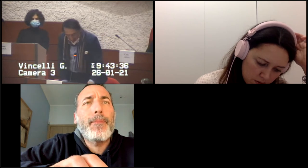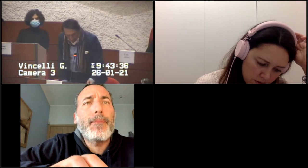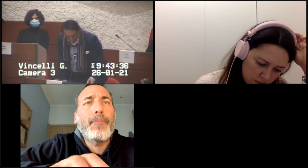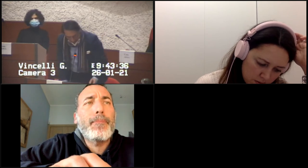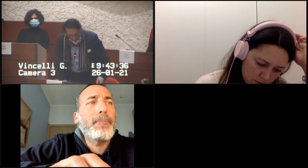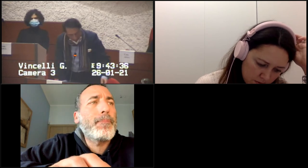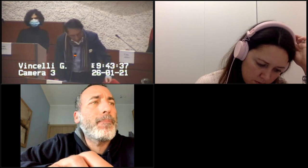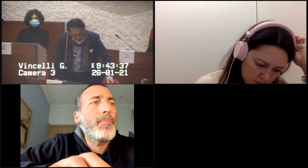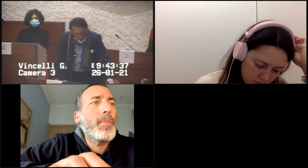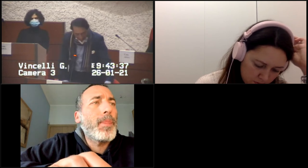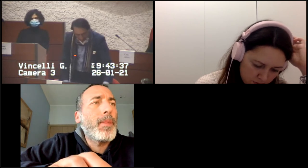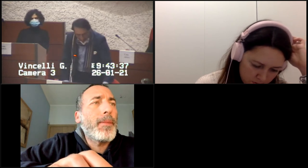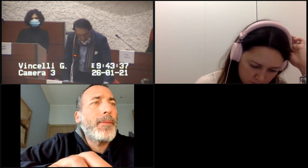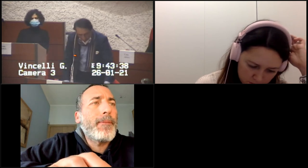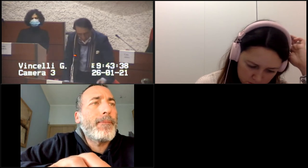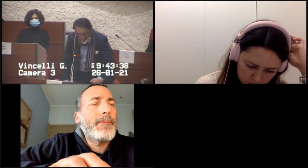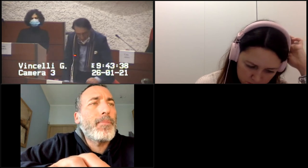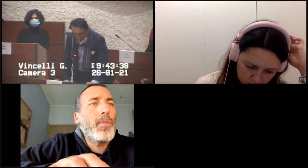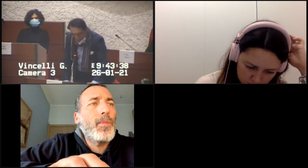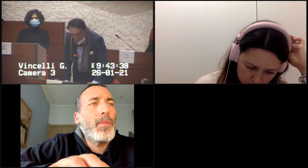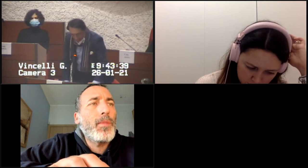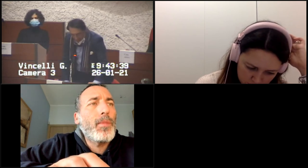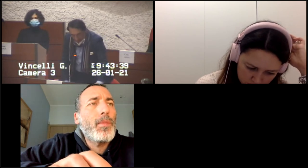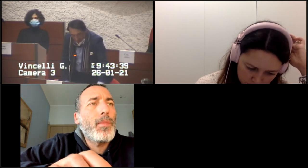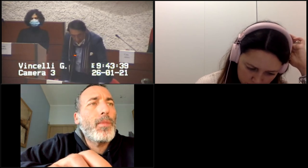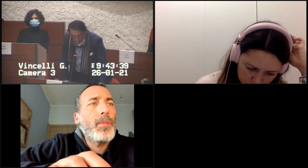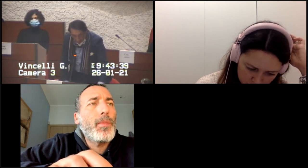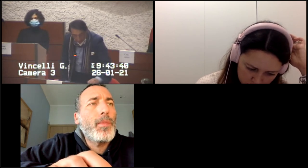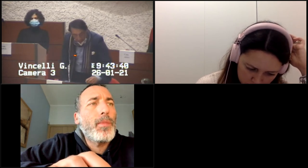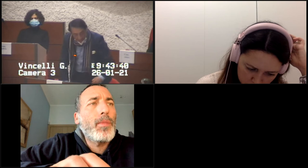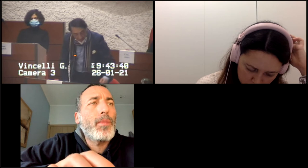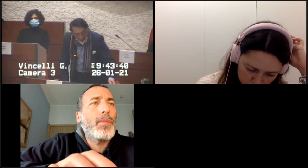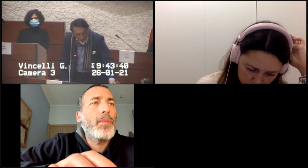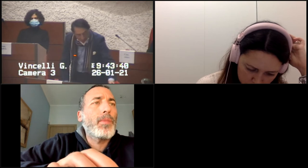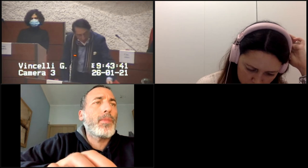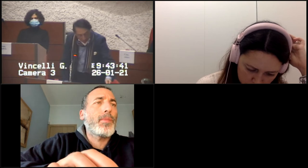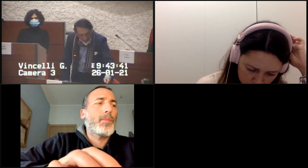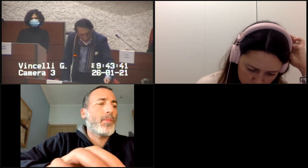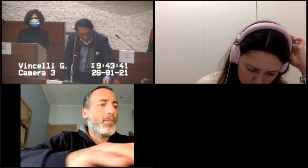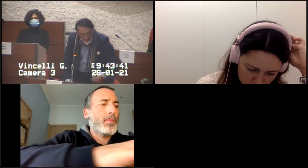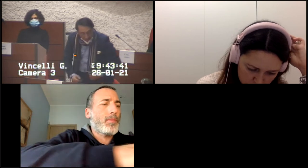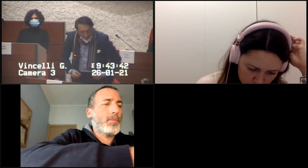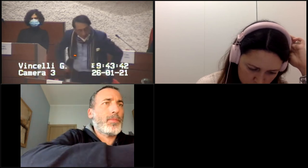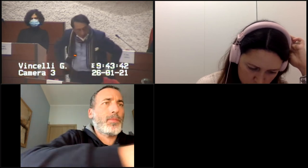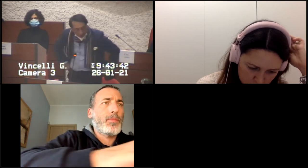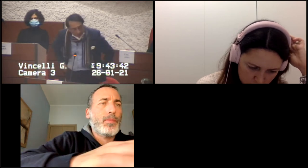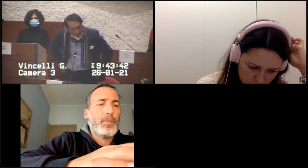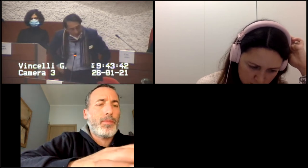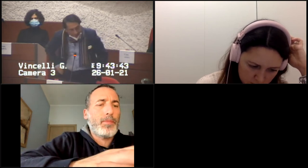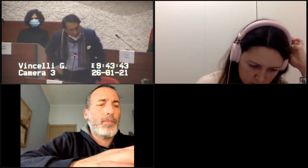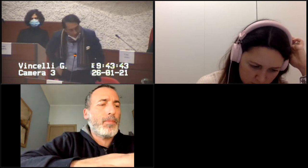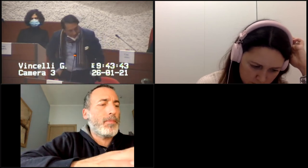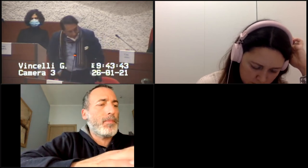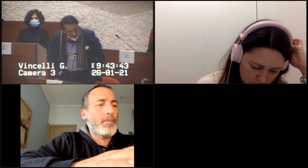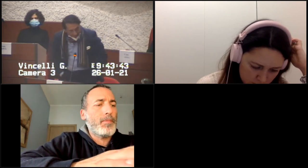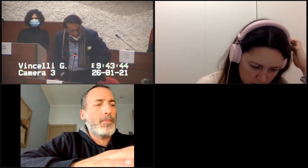questione dell'amianto, sulla questione delle bonifiche, noi dobbiamo ringraziare invece la Regione Lombardia. Proprio con